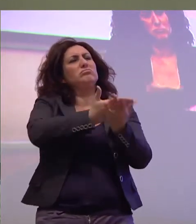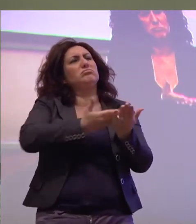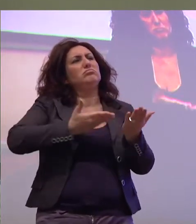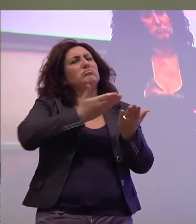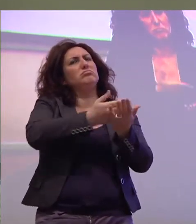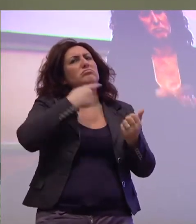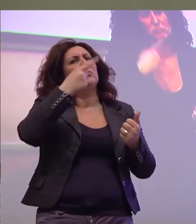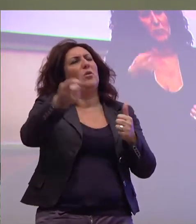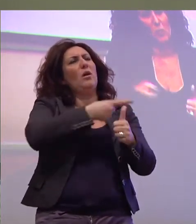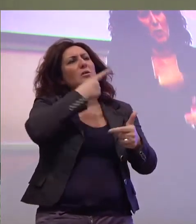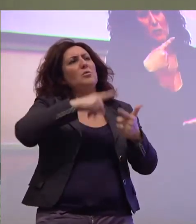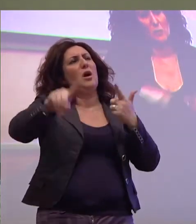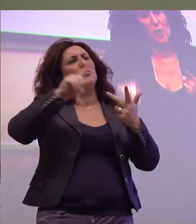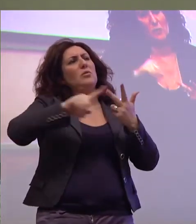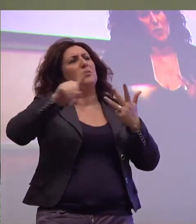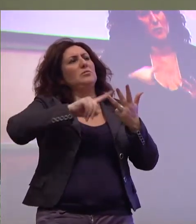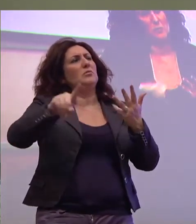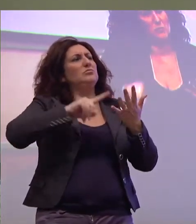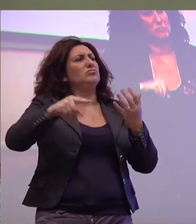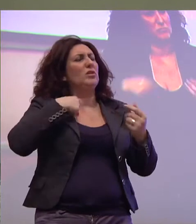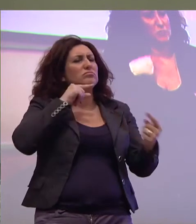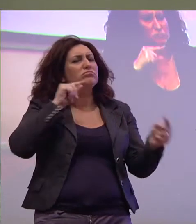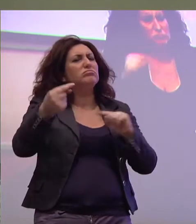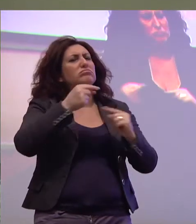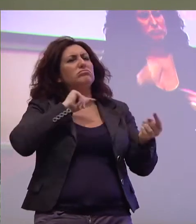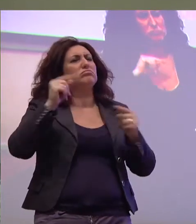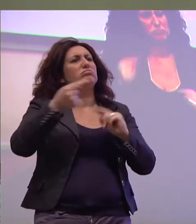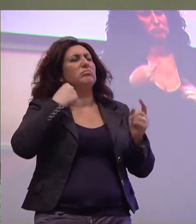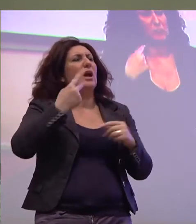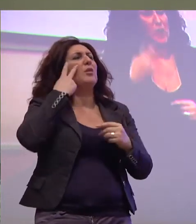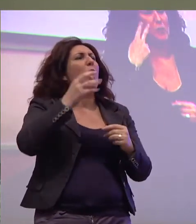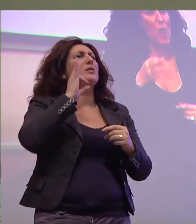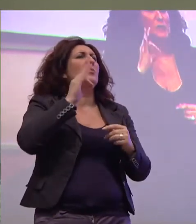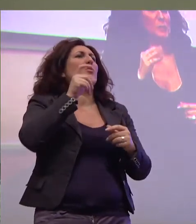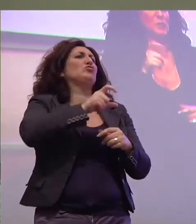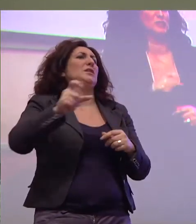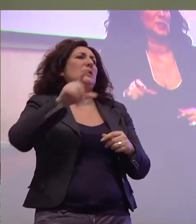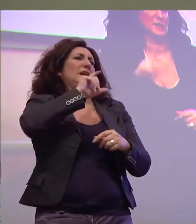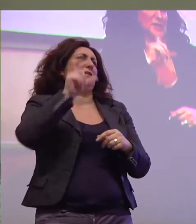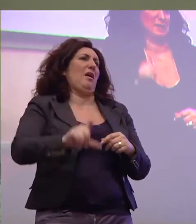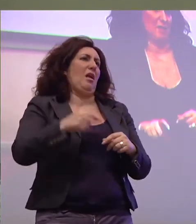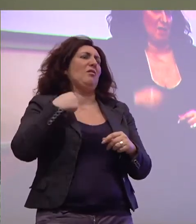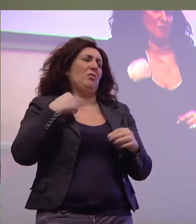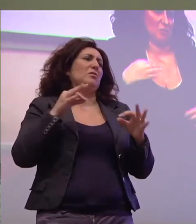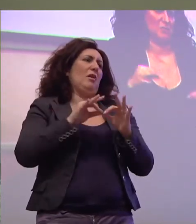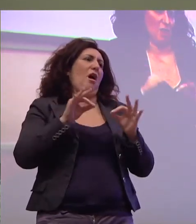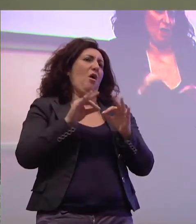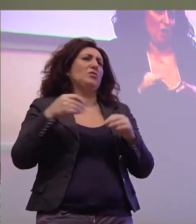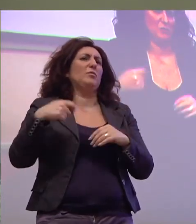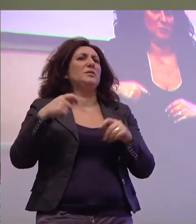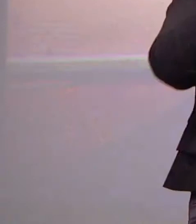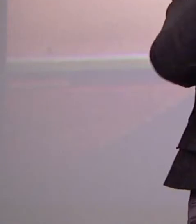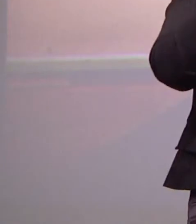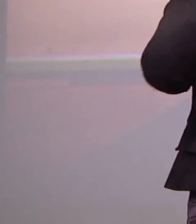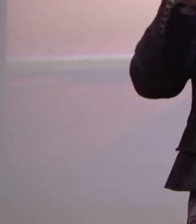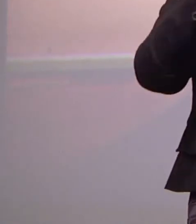questioni che si dibattono sul tappeto e che interessano i cittadini italiani. Sono d'accordissimo con la Presidente della Lega